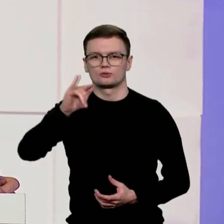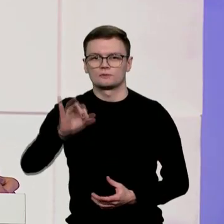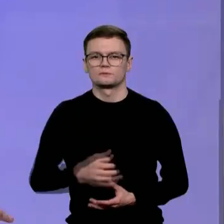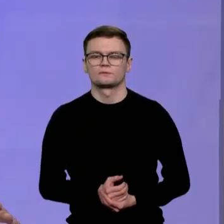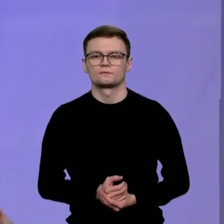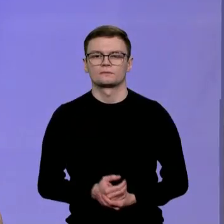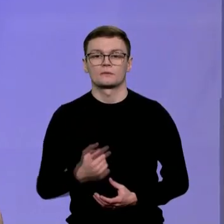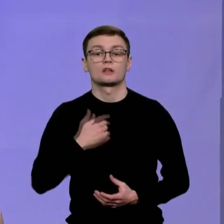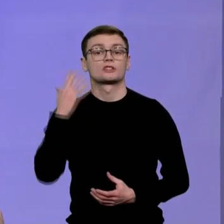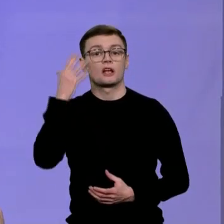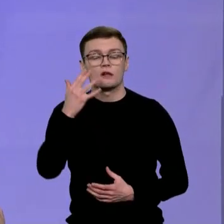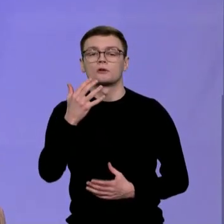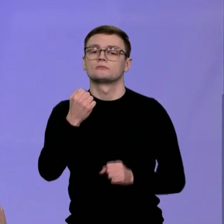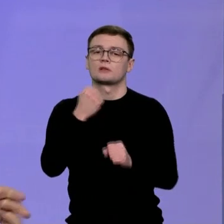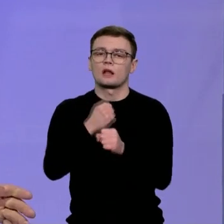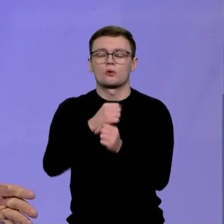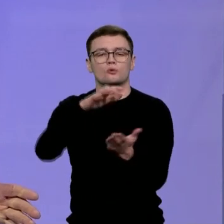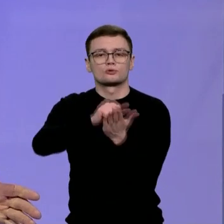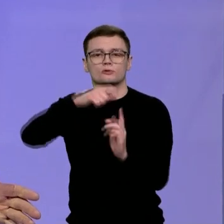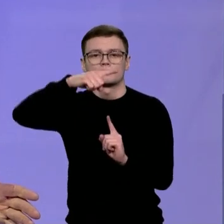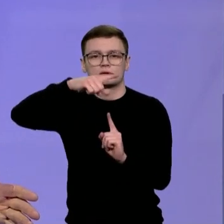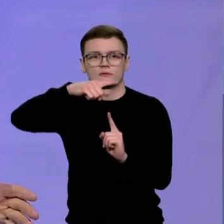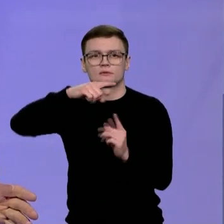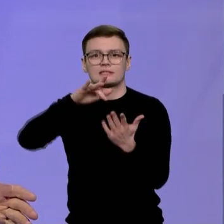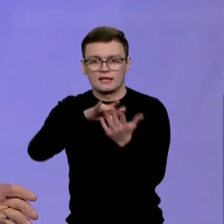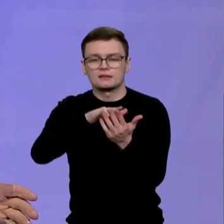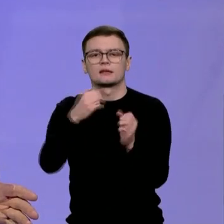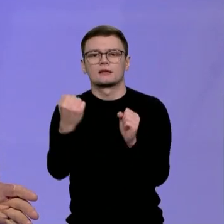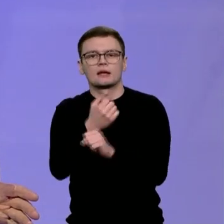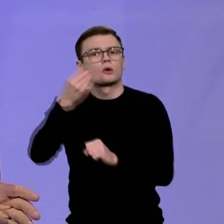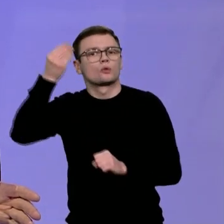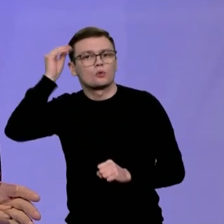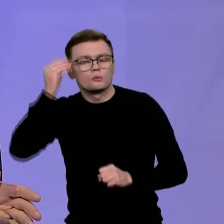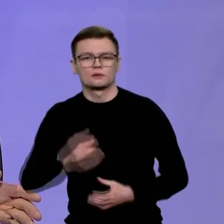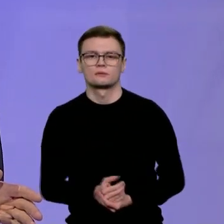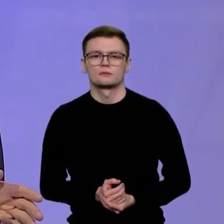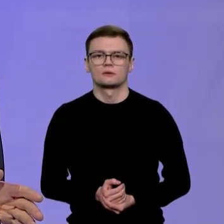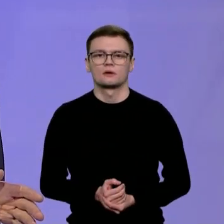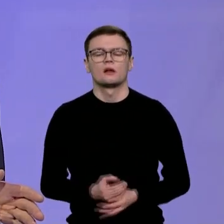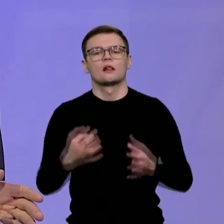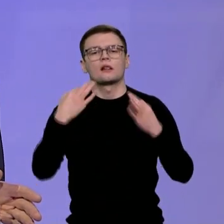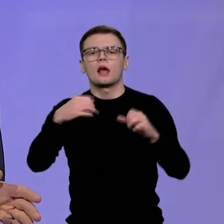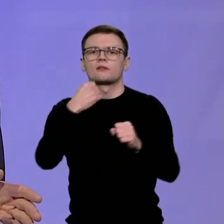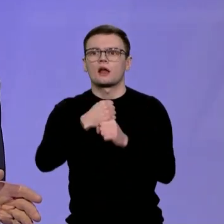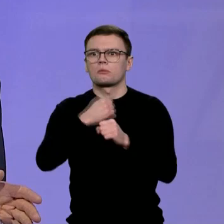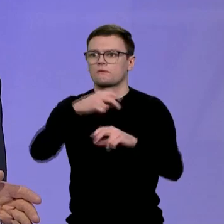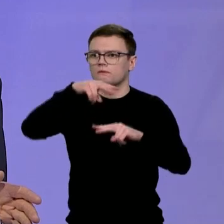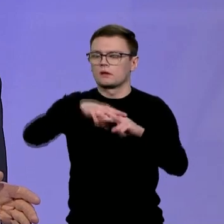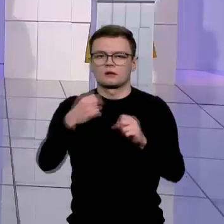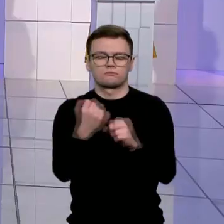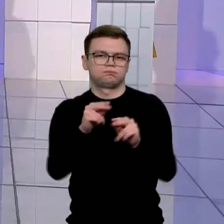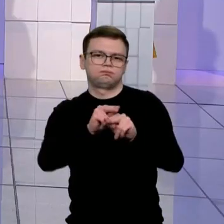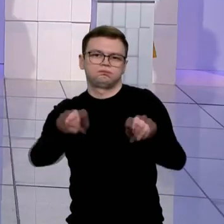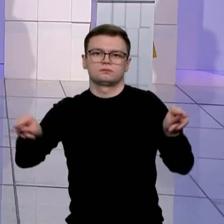užimtumo centras turėtų kažkaip tai, na, pasirūpinti, skelbti tas laisvas darbo vietas, nes iš tikrųjų dabar